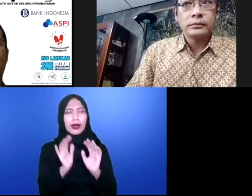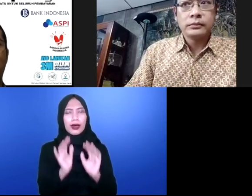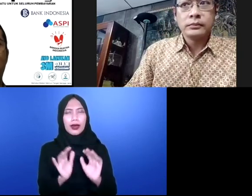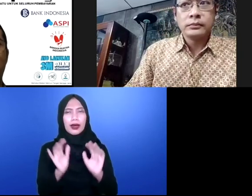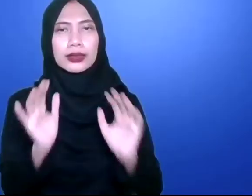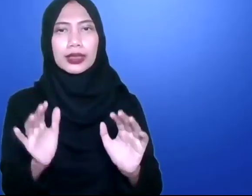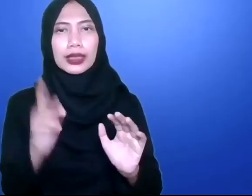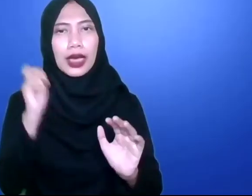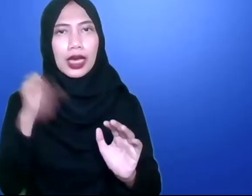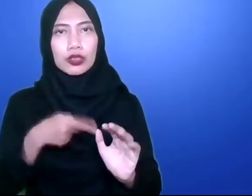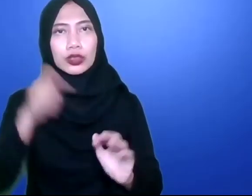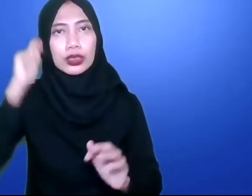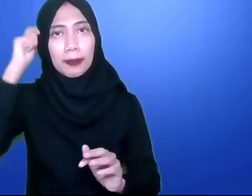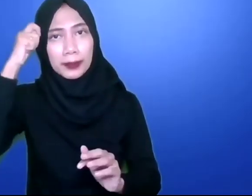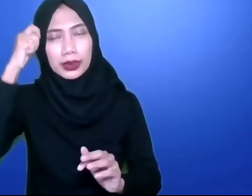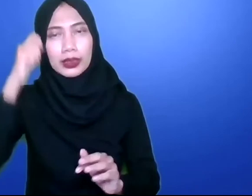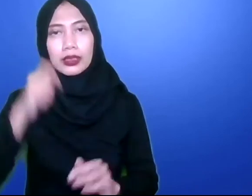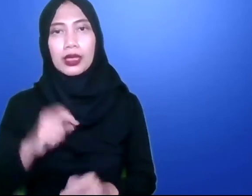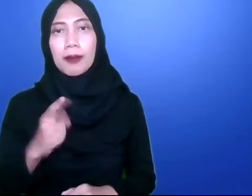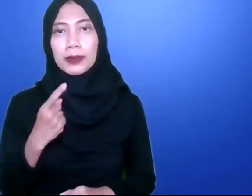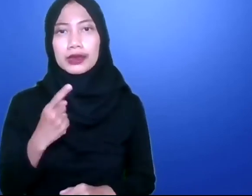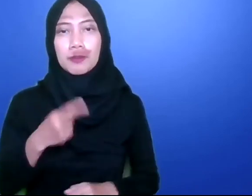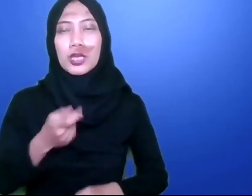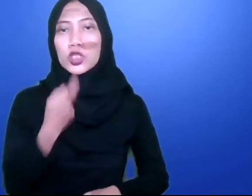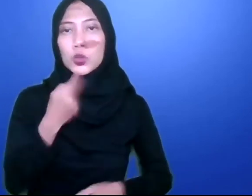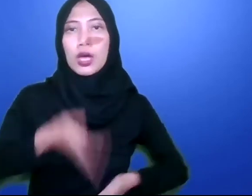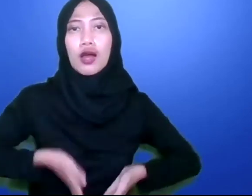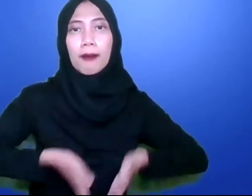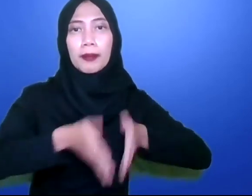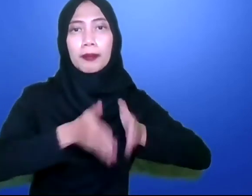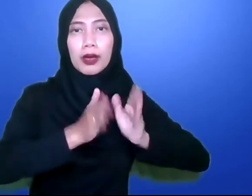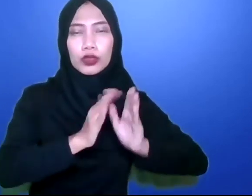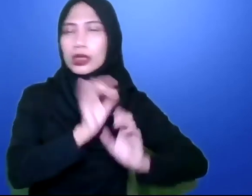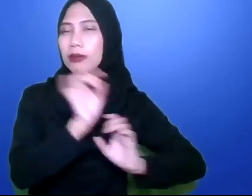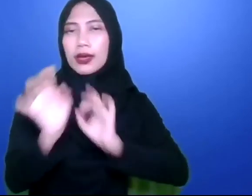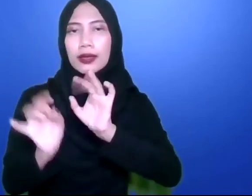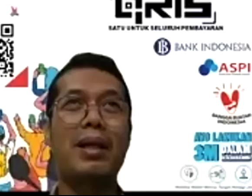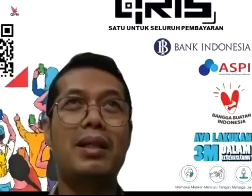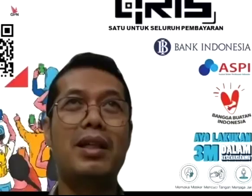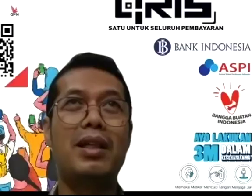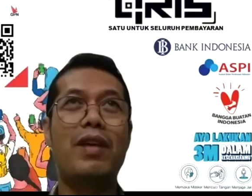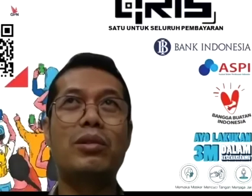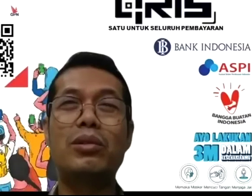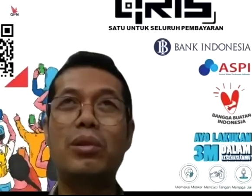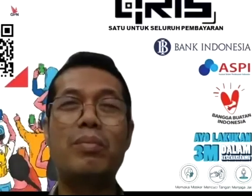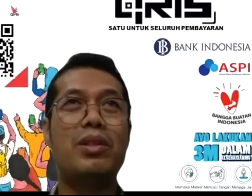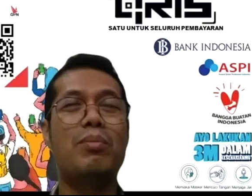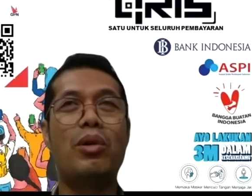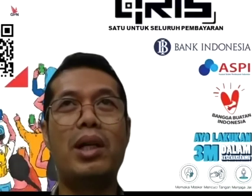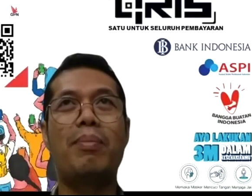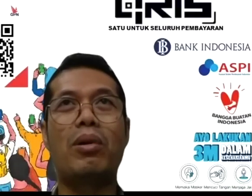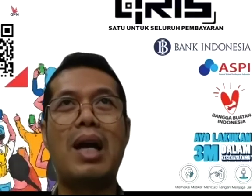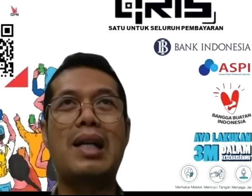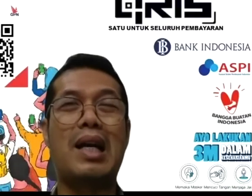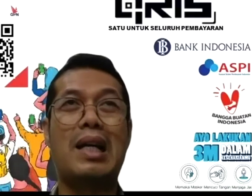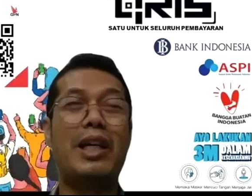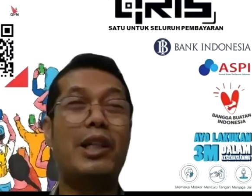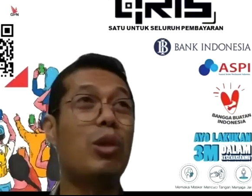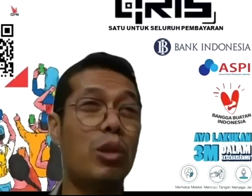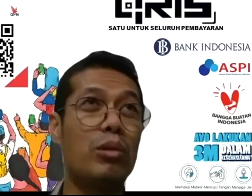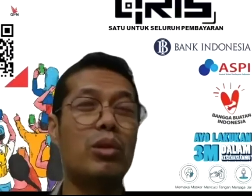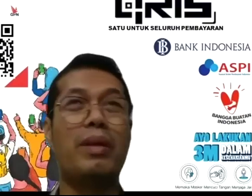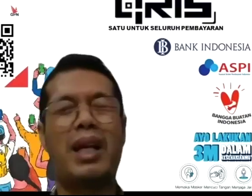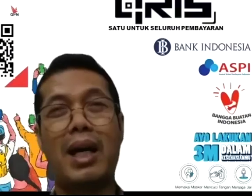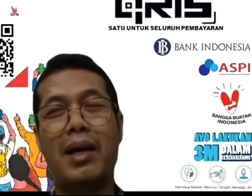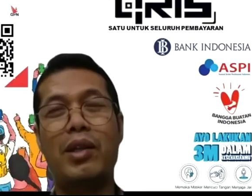pertimbangkan. Ya, salah satunya infrastruktur ya, selain sisi customer. Tadi saya sampaikan bahwa infrastruktur, business model, produk, dan kanal yang